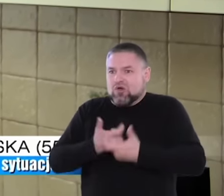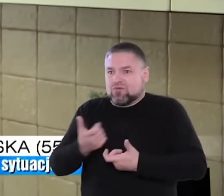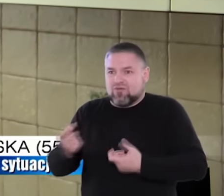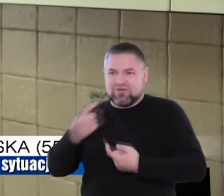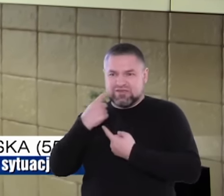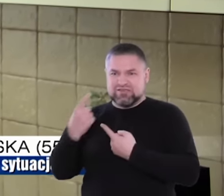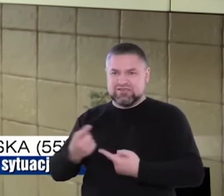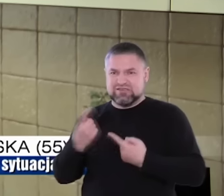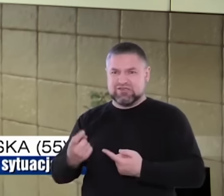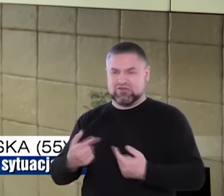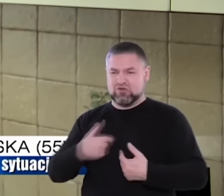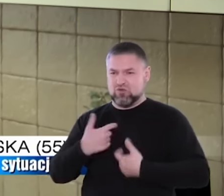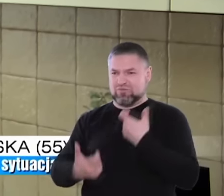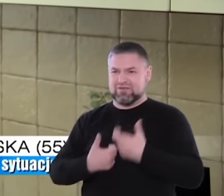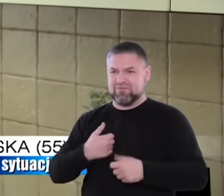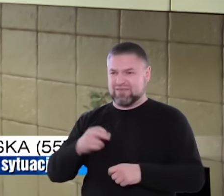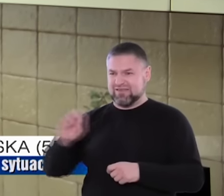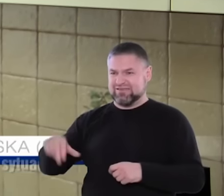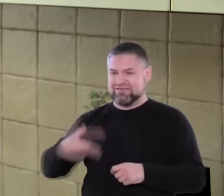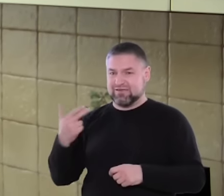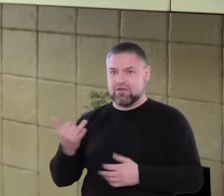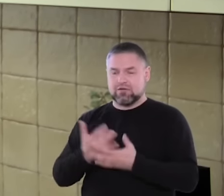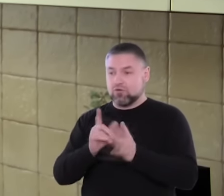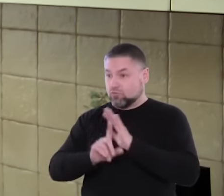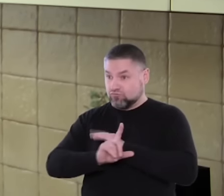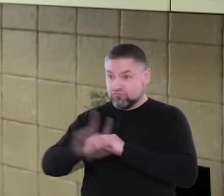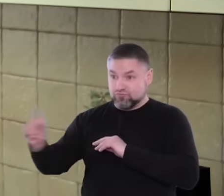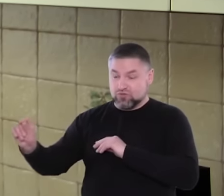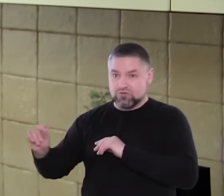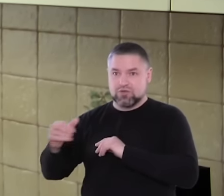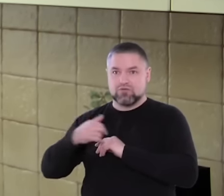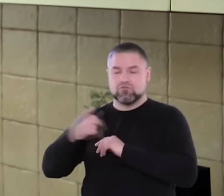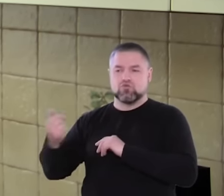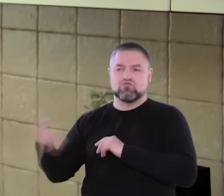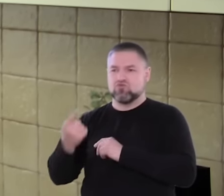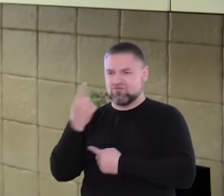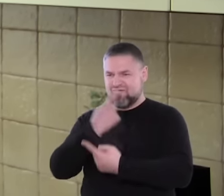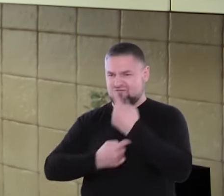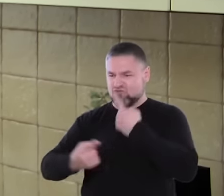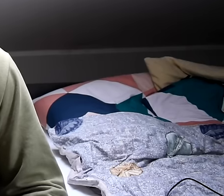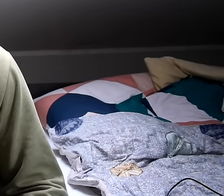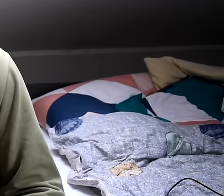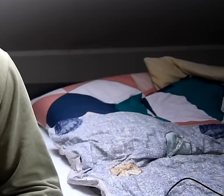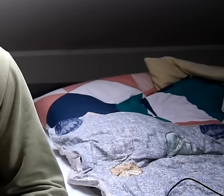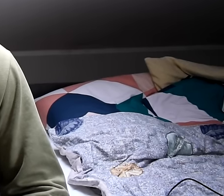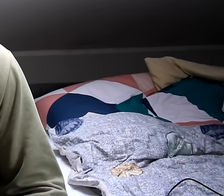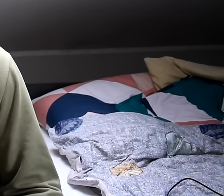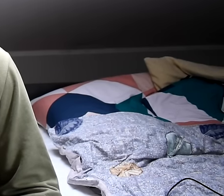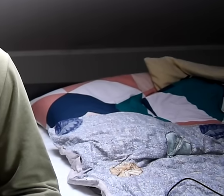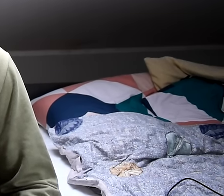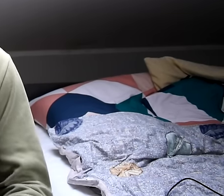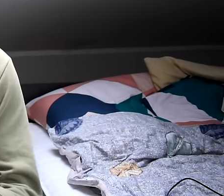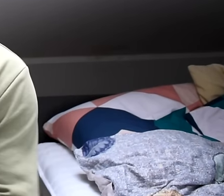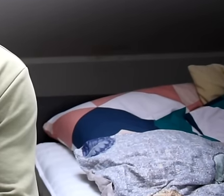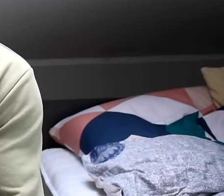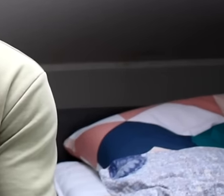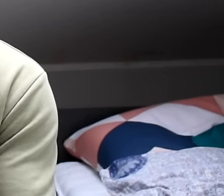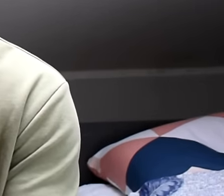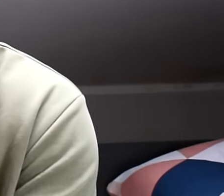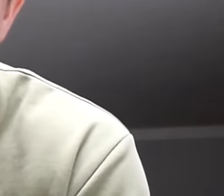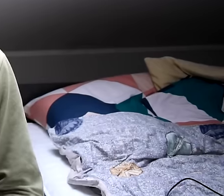jakiś żart sobie ze mnie zrobił. Jak tylko ona wyjdzie, Paweł będzie musiał mi to wszystko wytłumaczyć. Jak ona tylko wyjdzie, to Paweł będzie